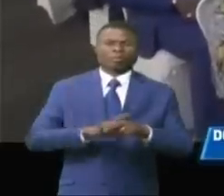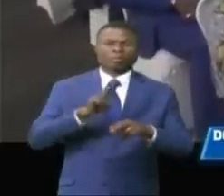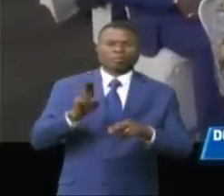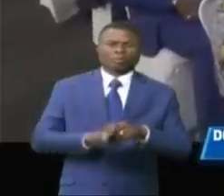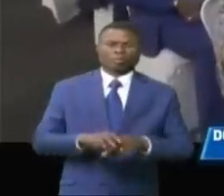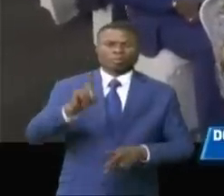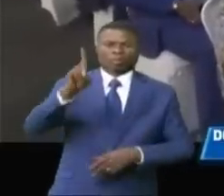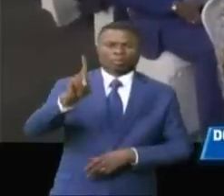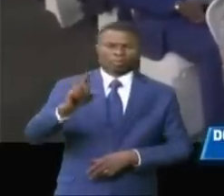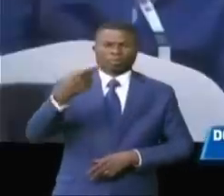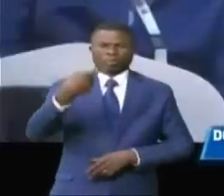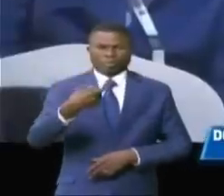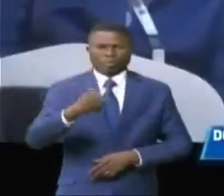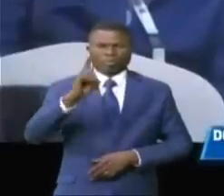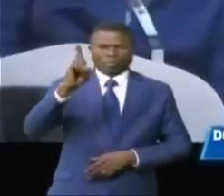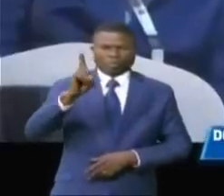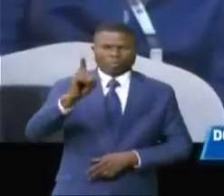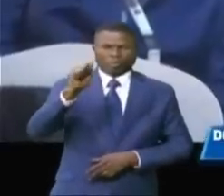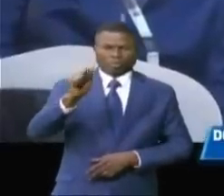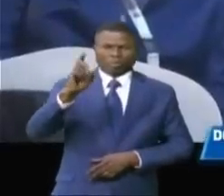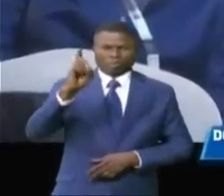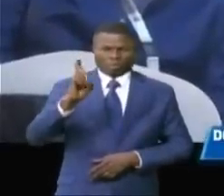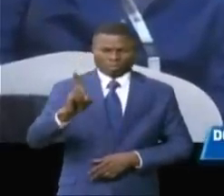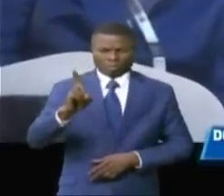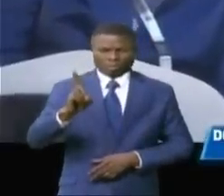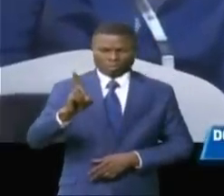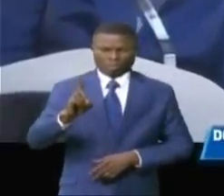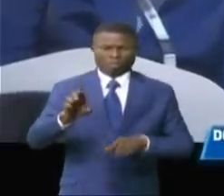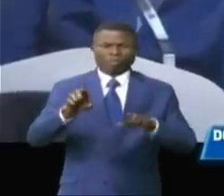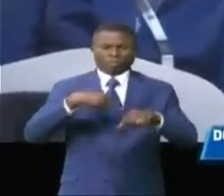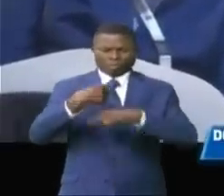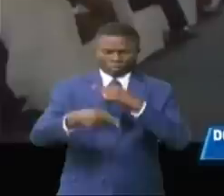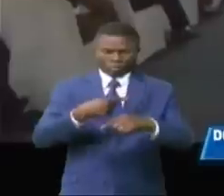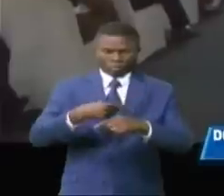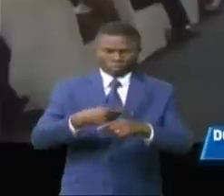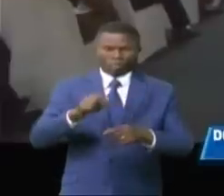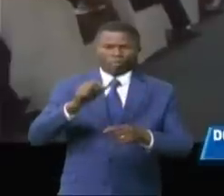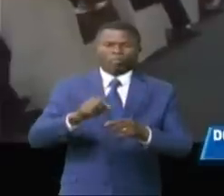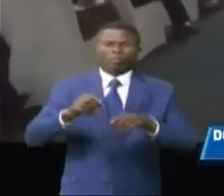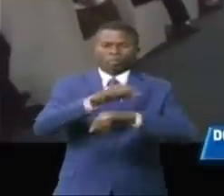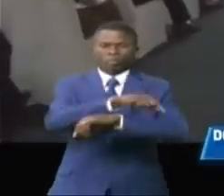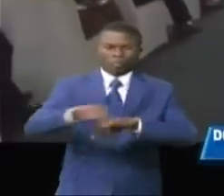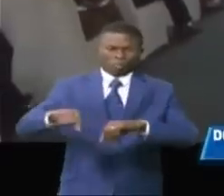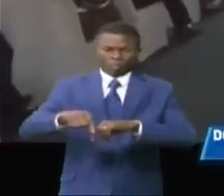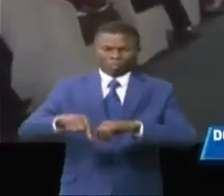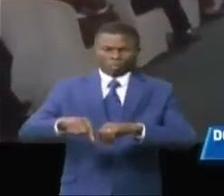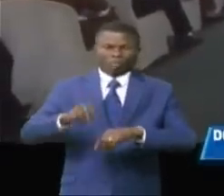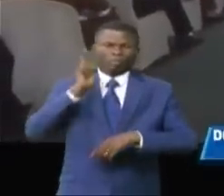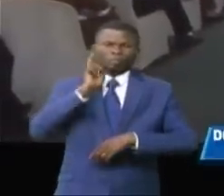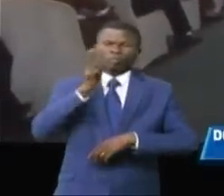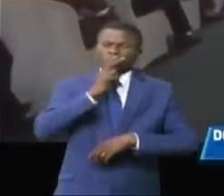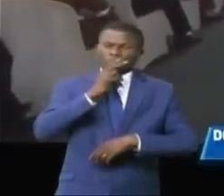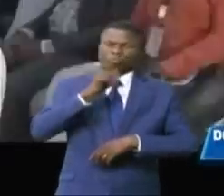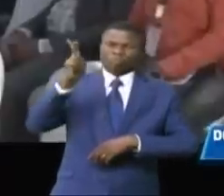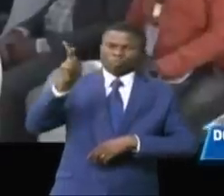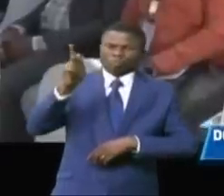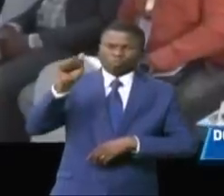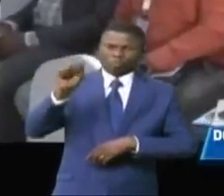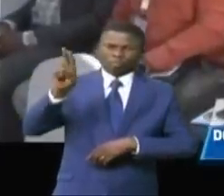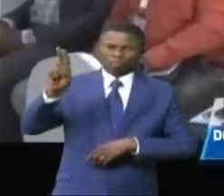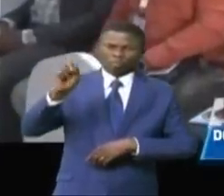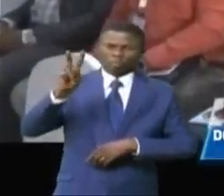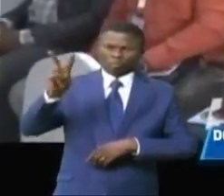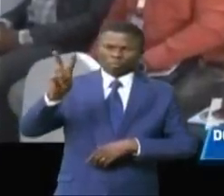DGDA au Katanga. La journée DGDA a été ouverte au chapiteau du Pullman Grand Hotel Caravia par le